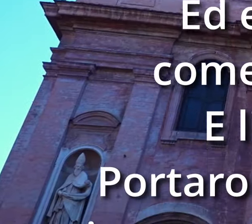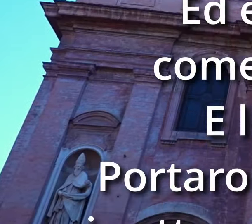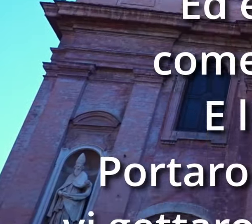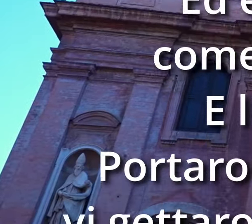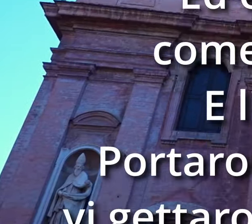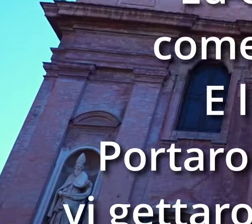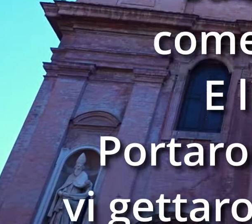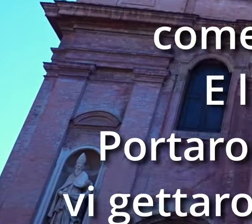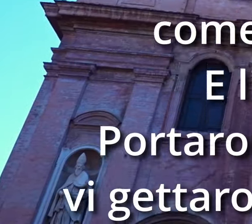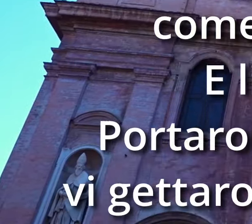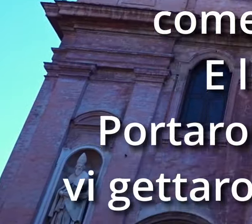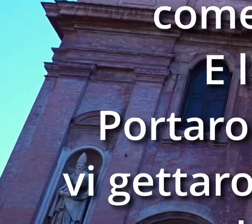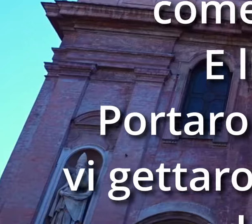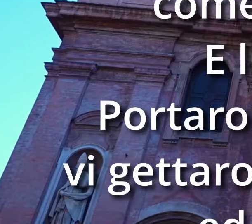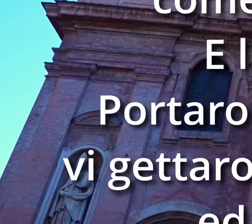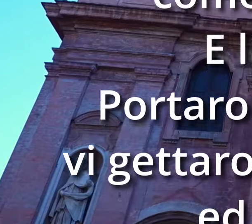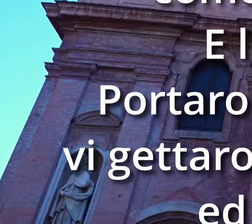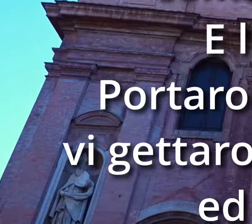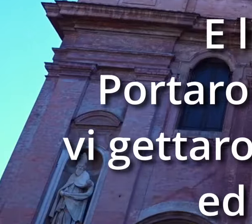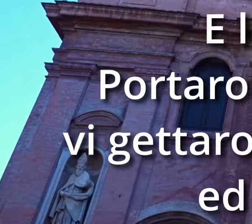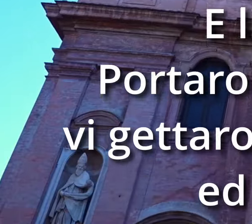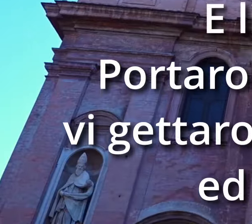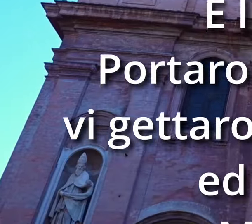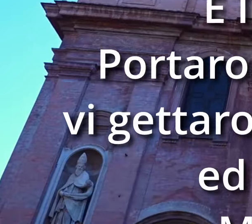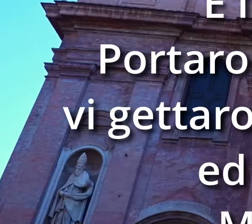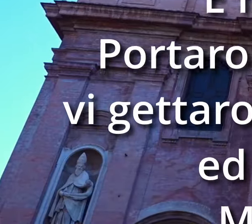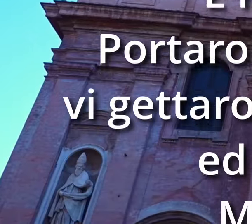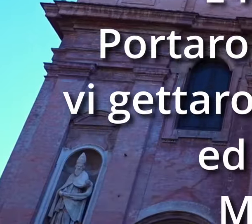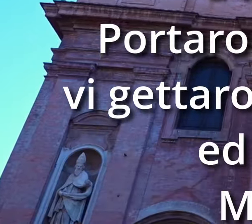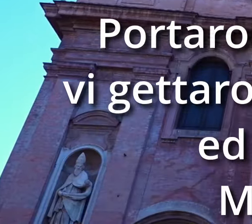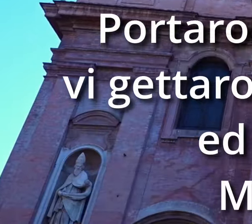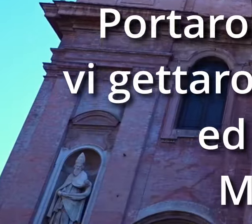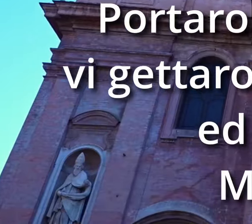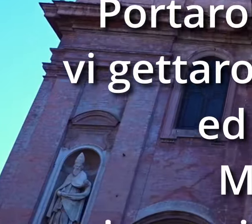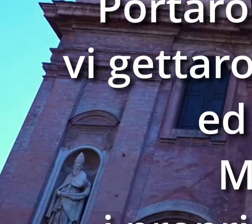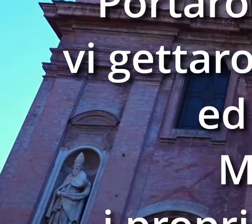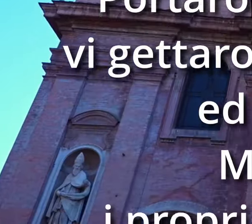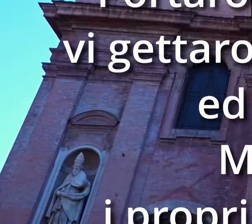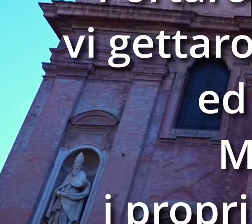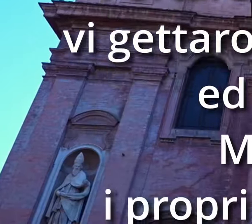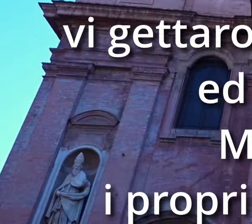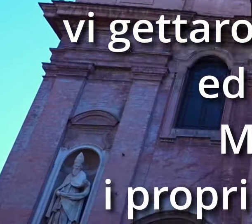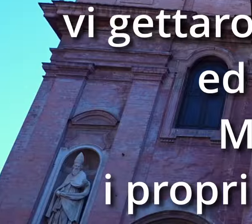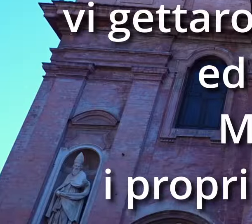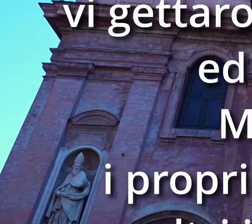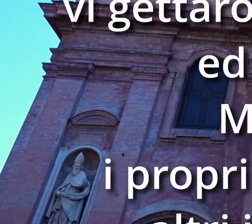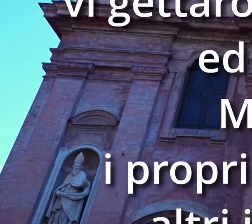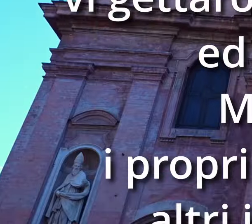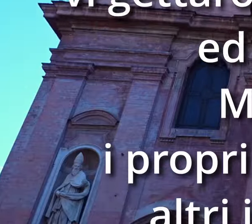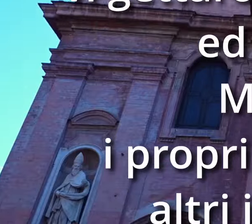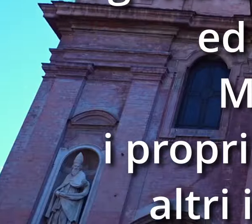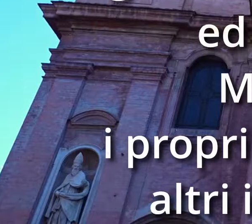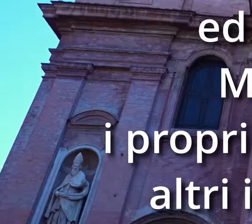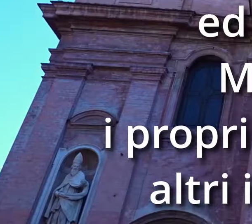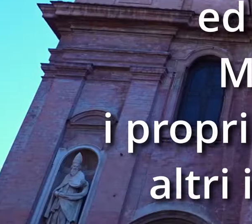e li lasciarono fare portarono Il puledro da Gesù vi gettarono